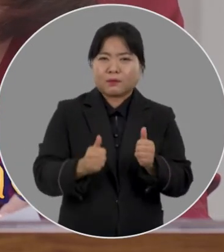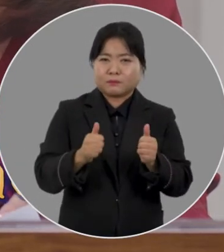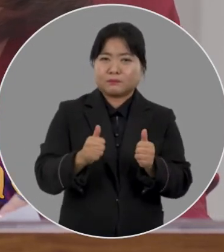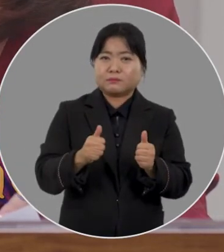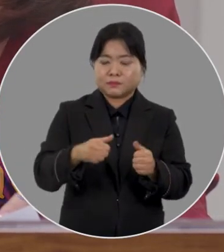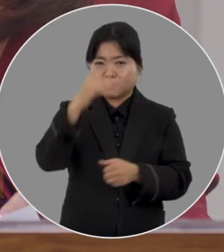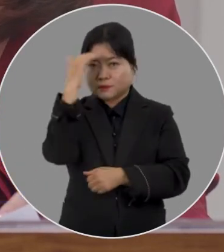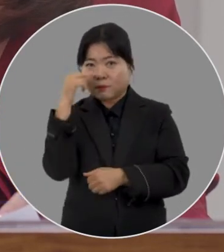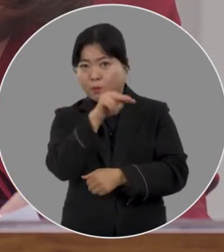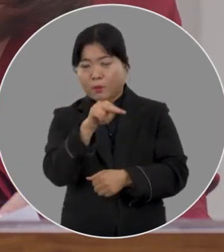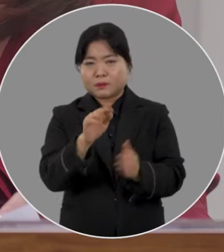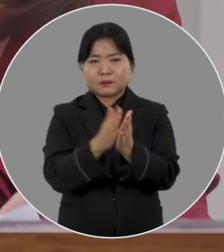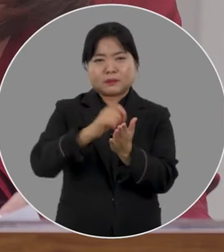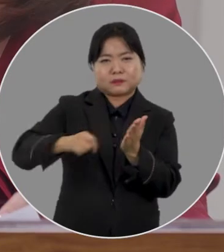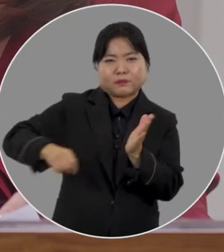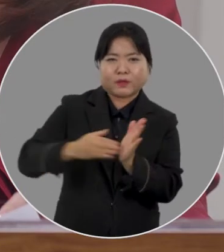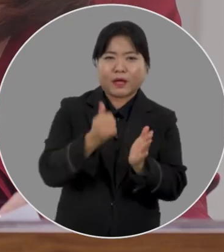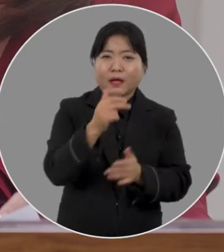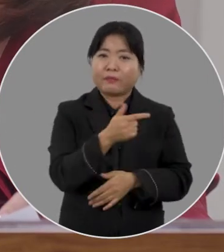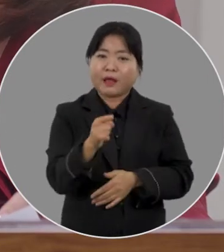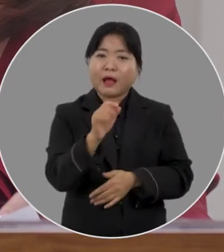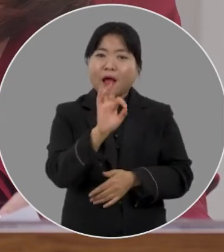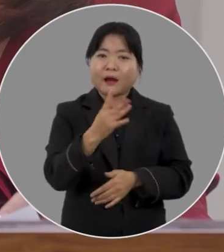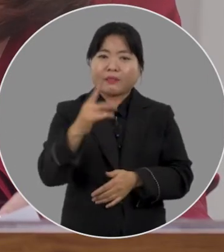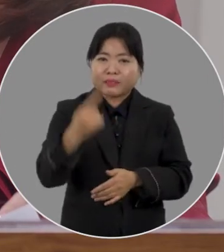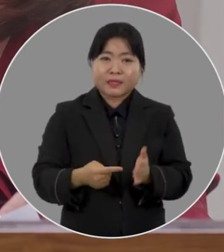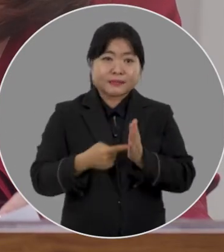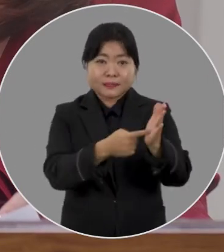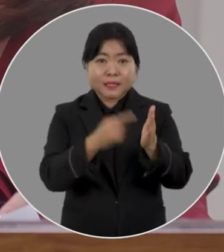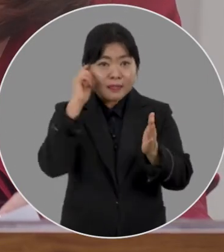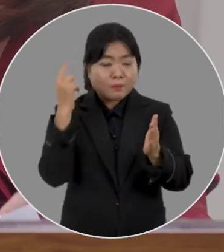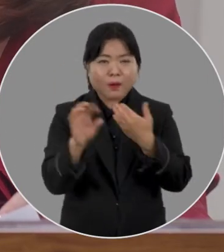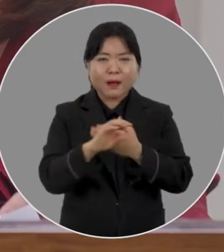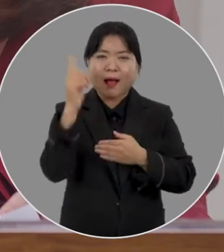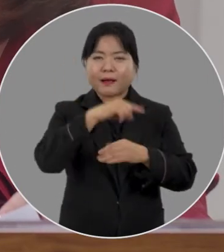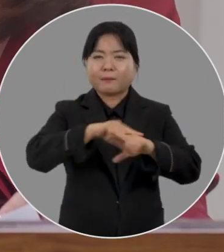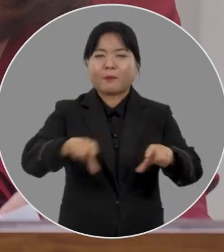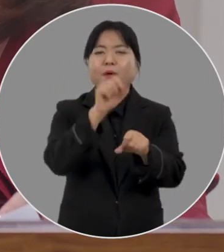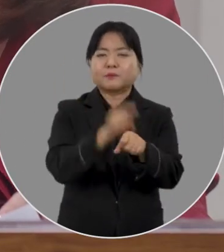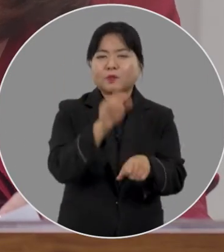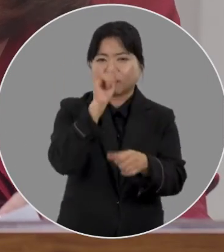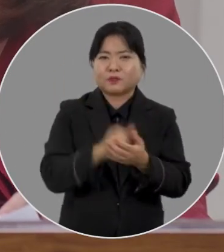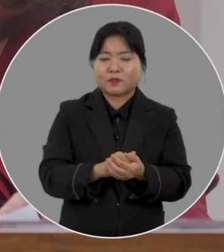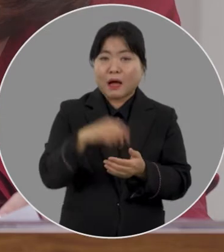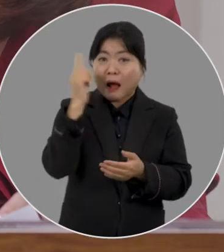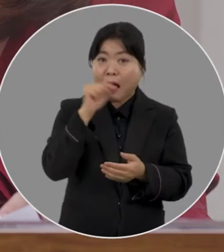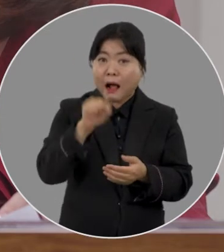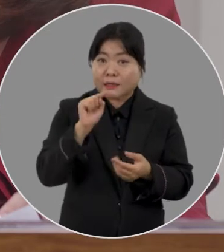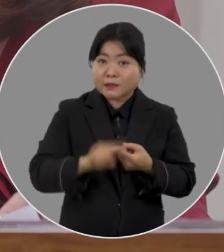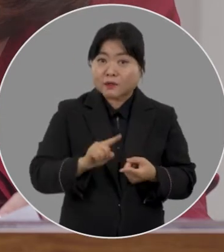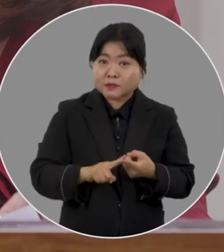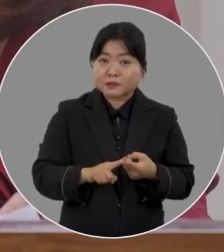지켜보고서 책을 썼는데 그때 한나 아렌트가 제시한 개념 중에 하나가 악의 평범성이라는 게 있었어요. 그래서 이제 악이라는